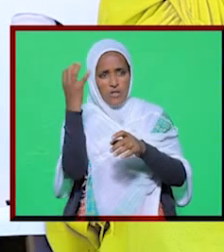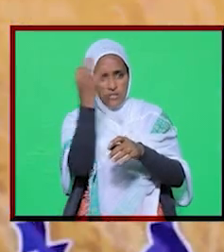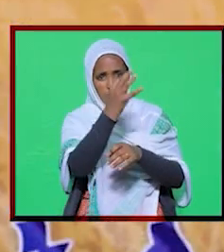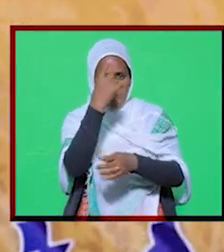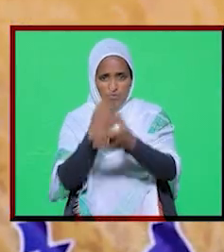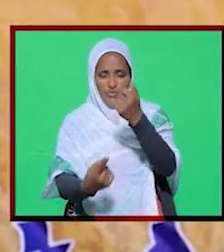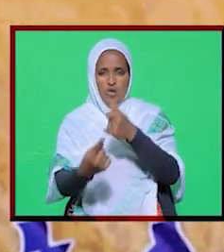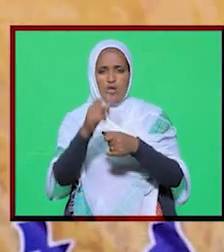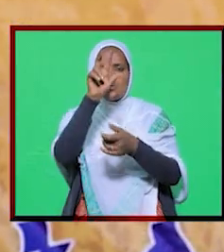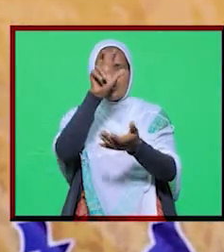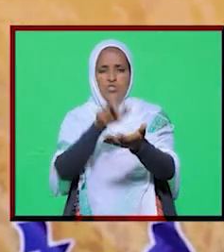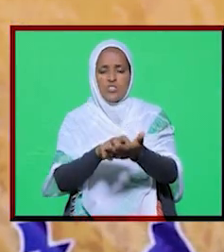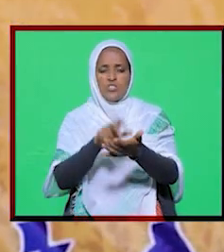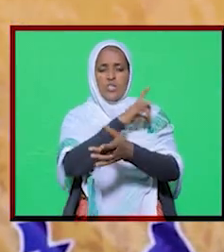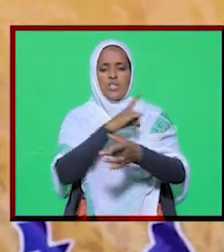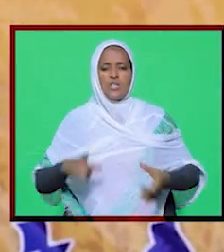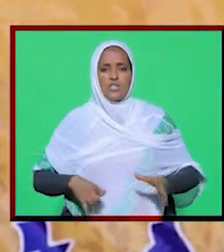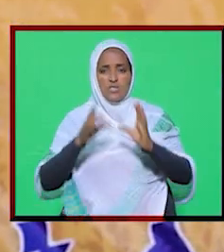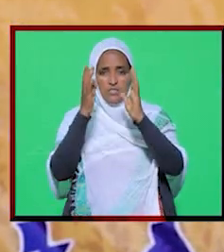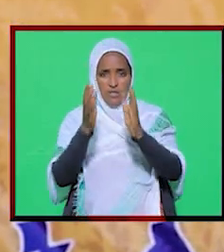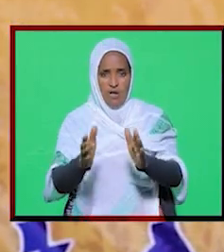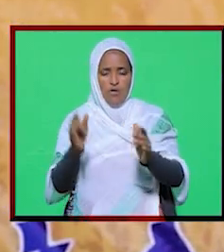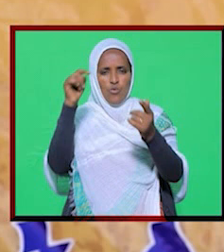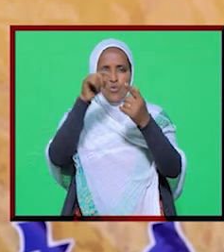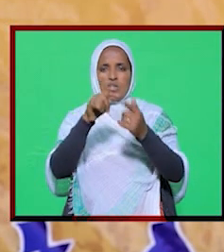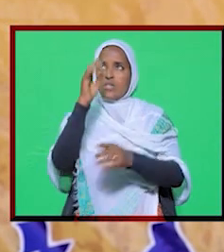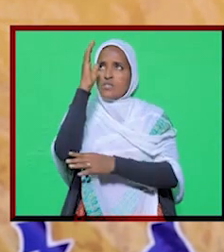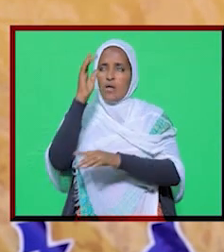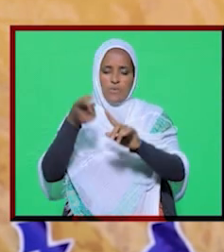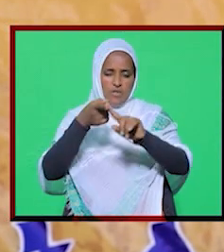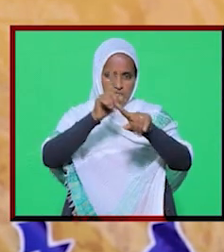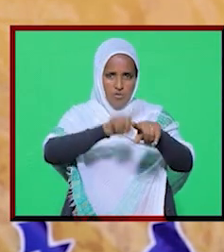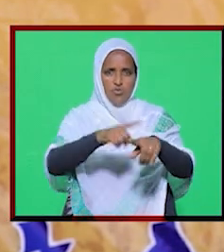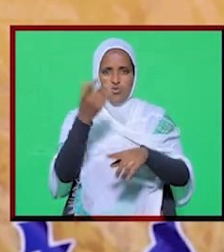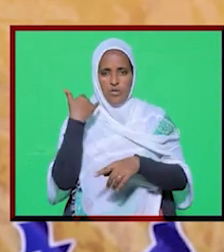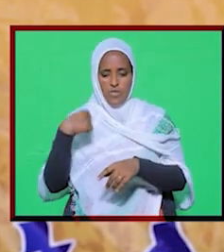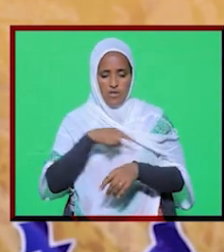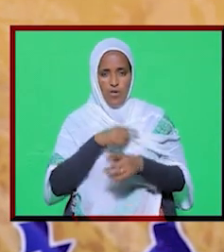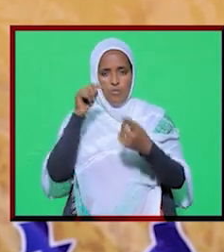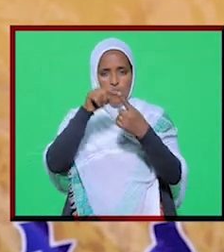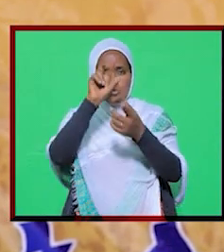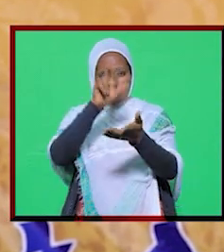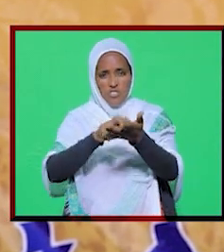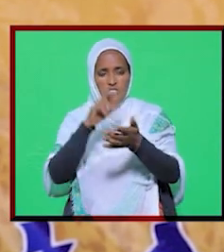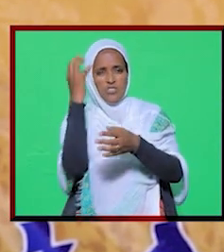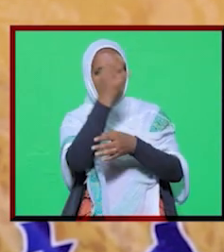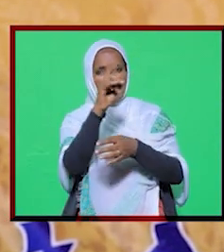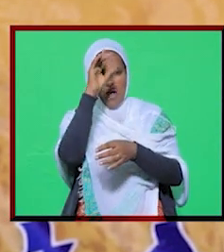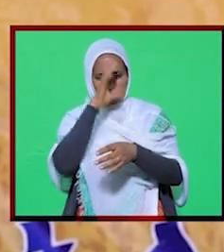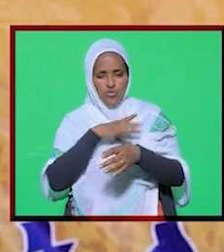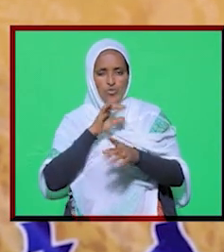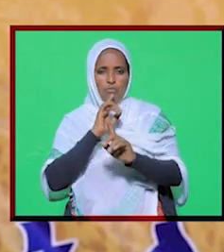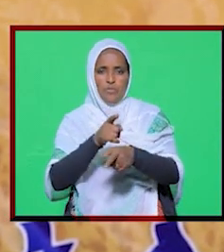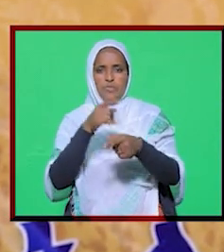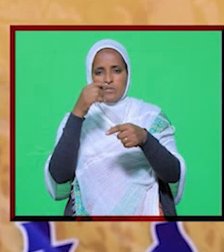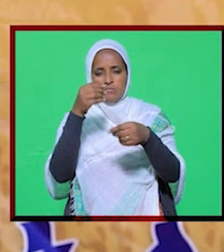ስብከት 3000 ምእመናንን ወደ እግዚአብሔር መልሶ ነበር። እኛ በ3000 ስብከት አንድ ሰው መመለስ